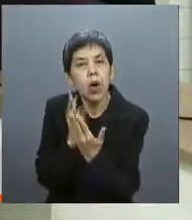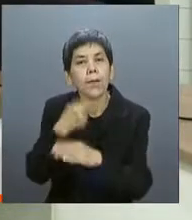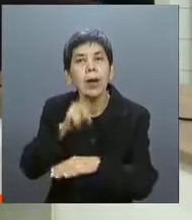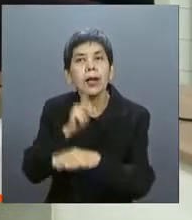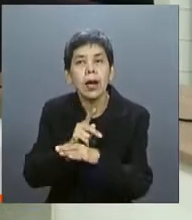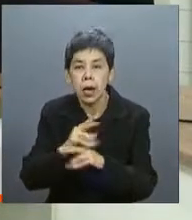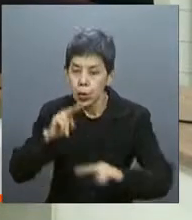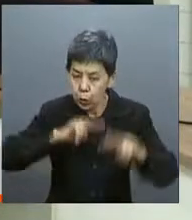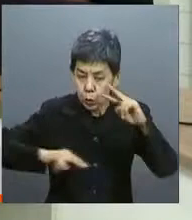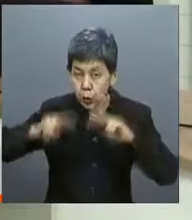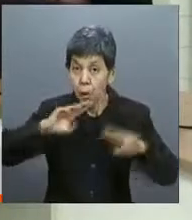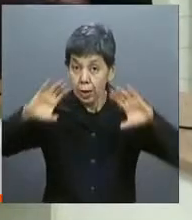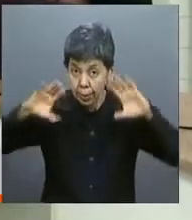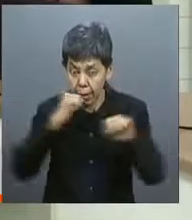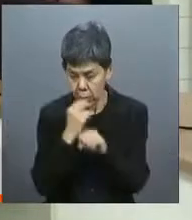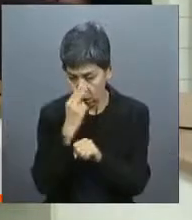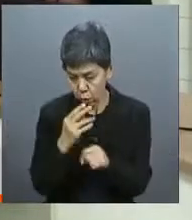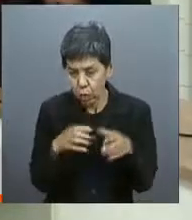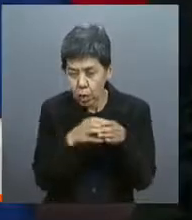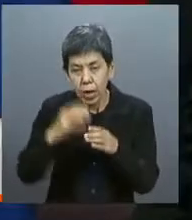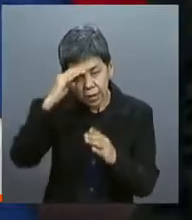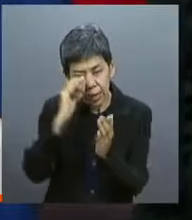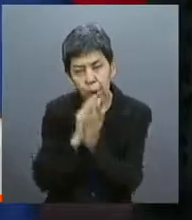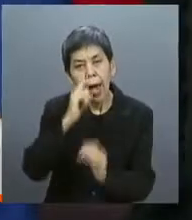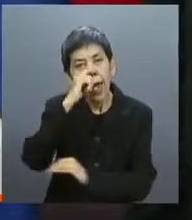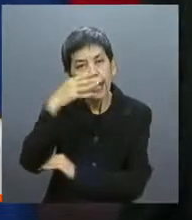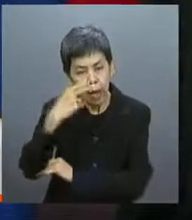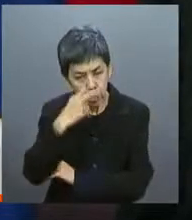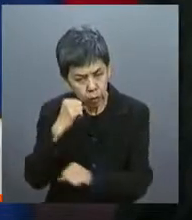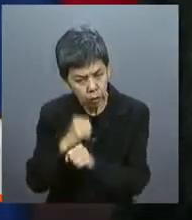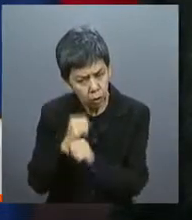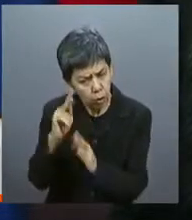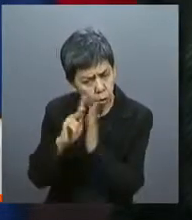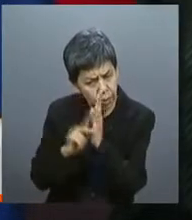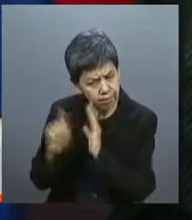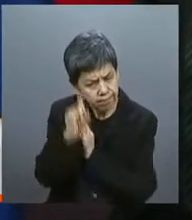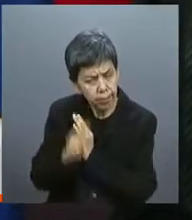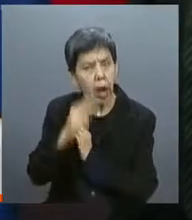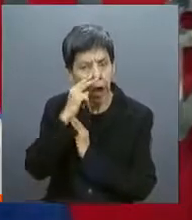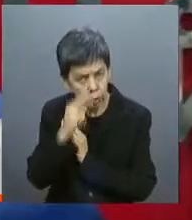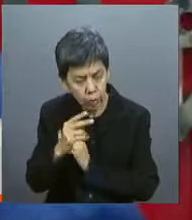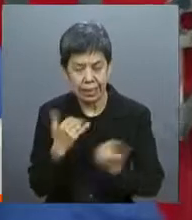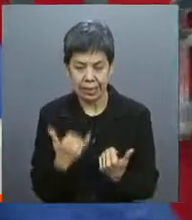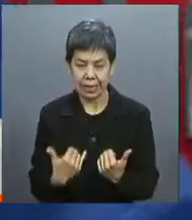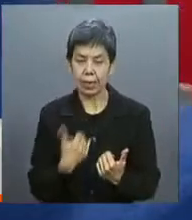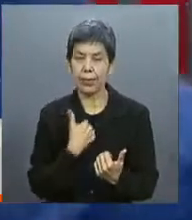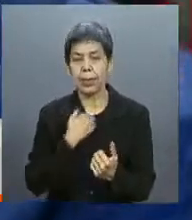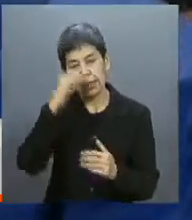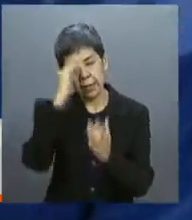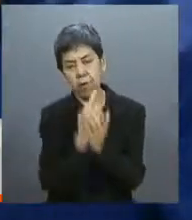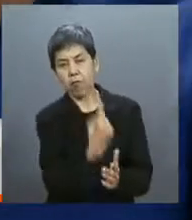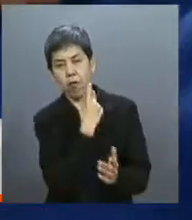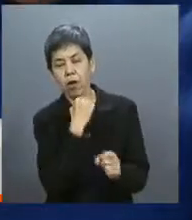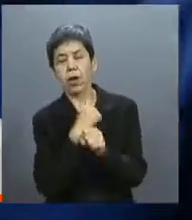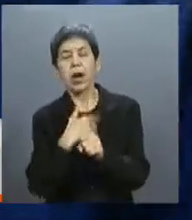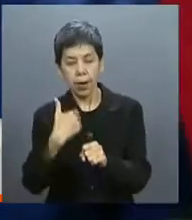านผู้ตรวจการแผ่นดินขอให้ตรวจสอบสำนักงานตำรวจแห่งชาติดำเนินการโดยชอบด้วยกฎหมายหรือไม่หลังจากถูกดำเนินคดีข้